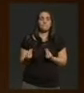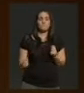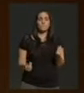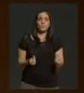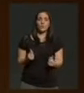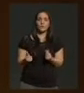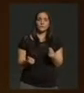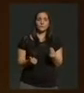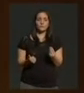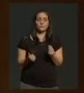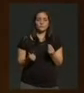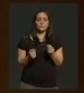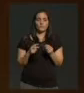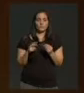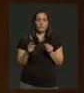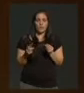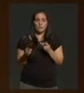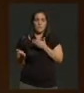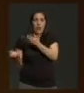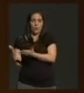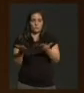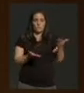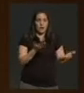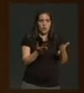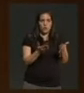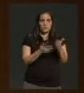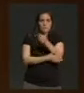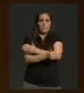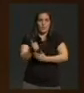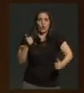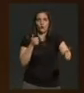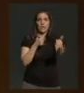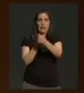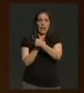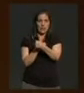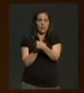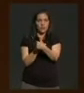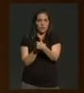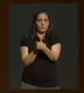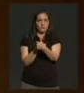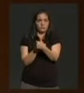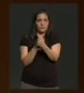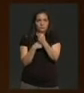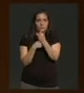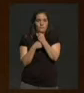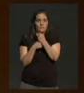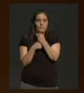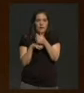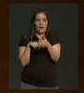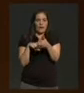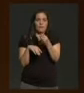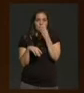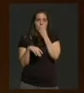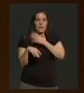Gure lantaldea eta gure klubeko egitura hobetzeko egunero lan egin gura dugu eta horrela izango da etorkizunean.